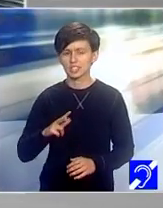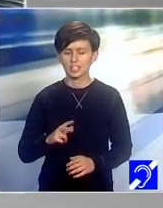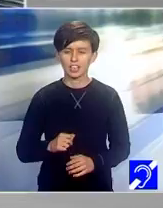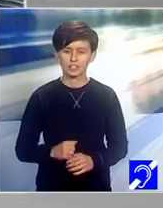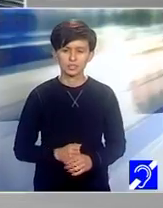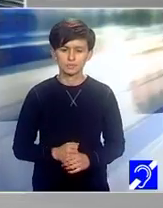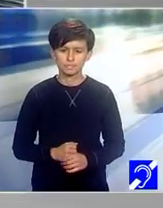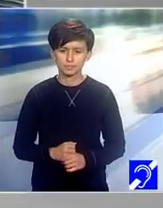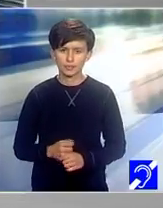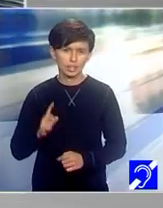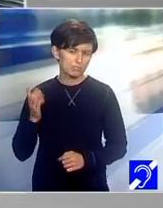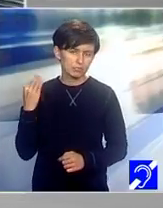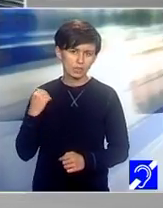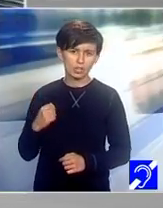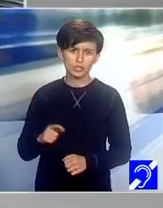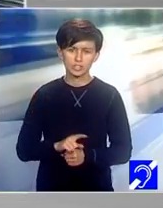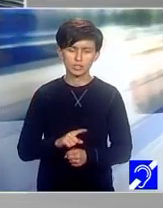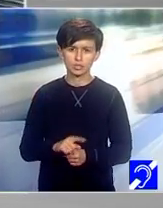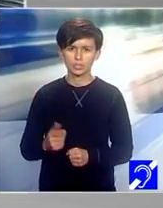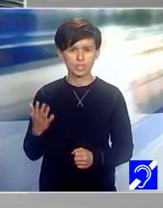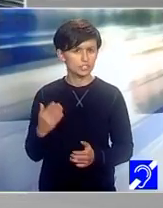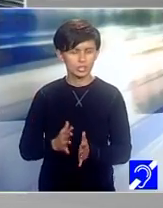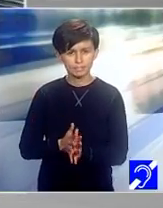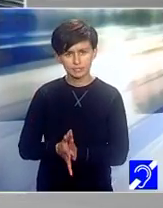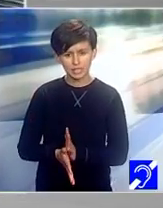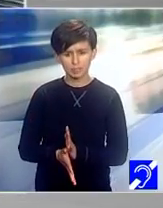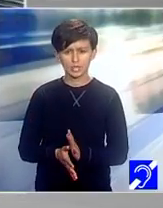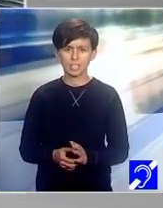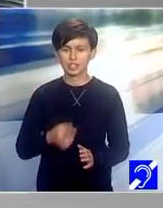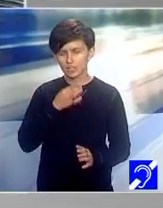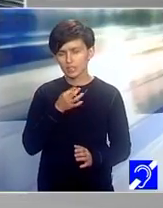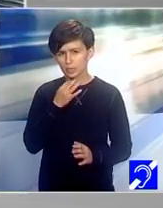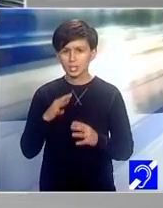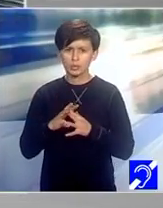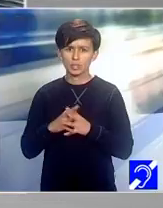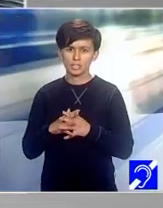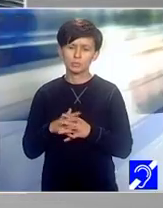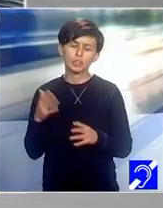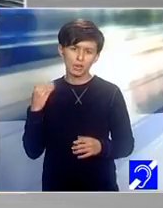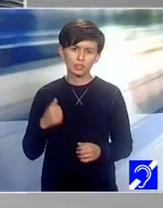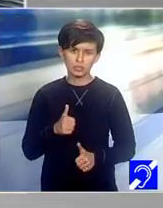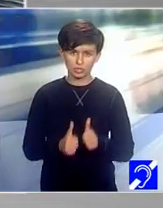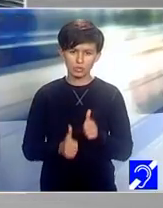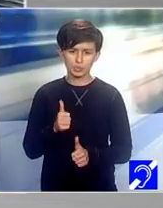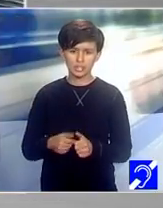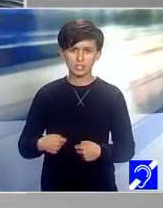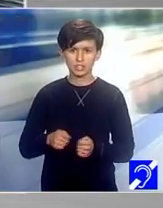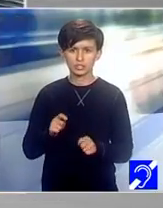de implicate pe poziții divergente încât să spunem un război. A fost o competiție. Ei, în tot acest